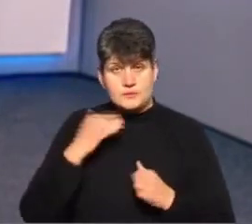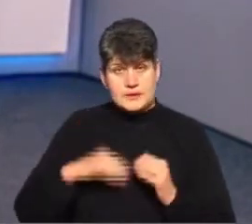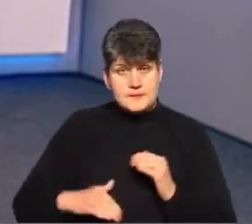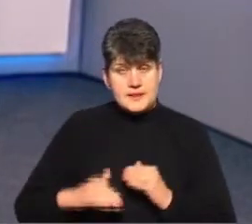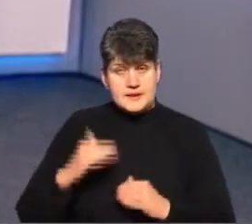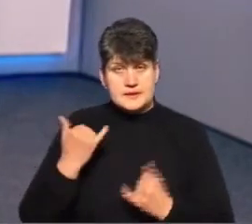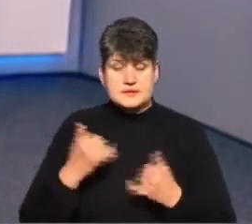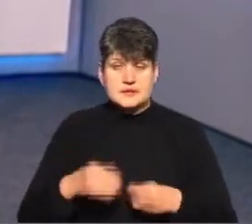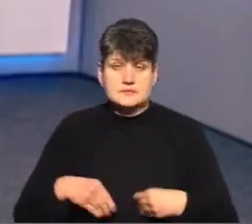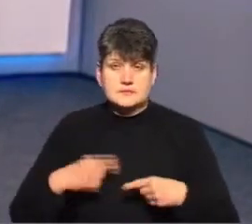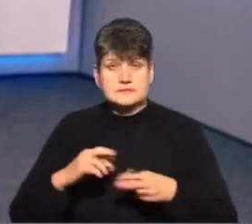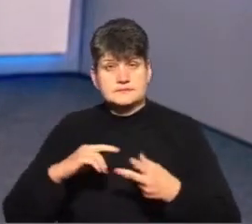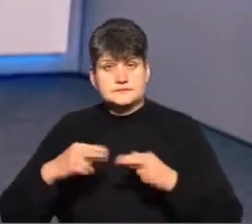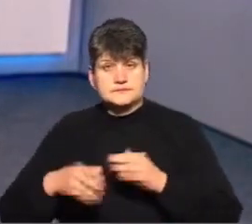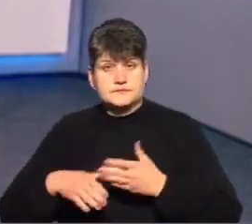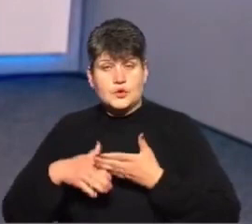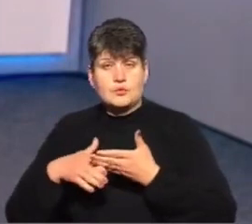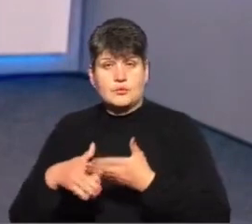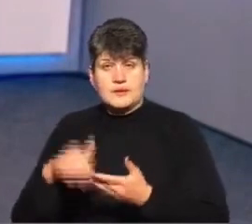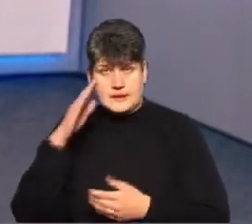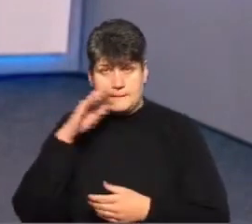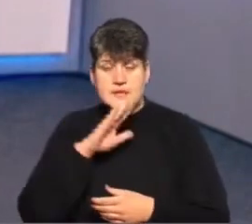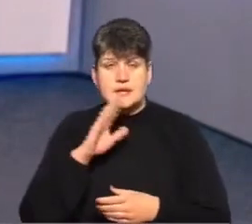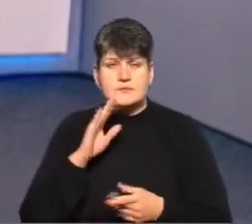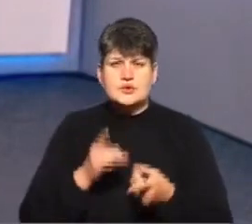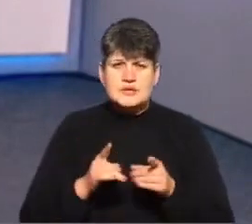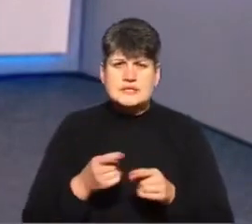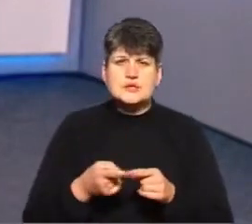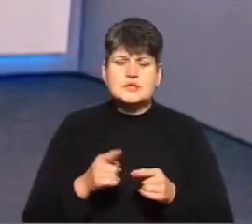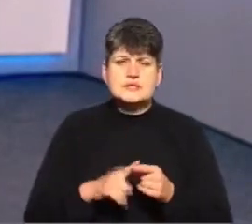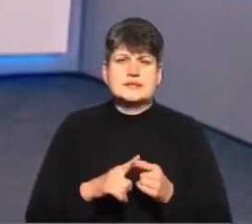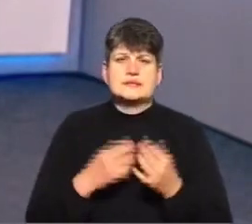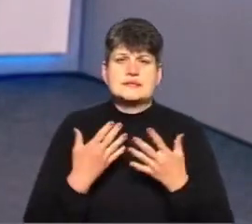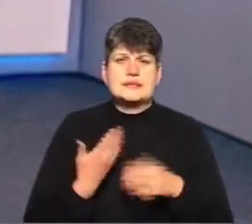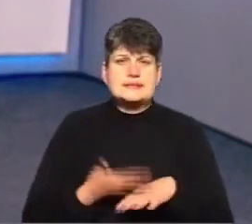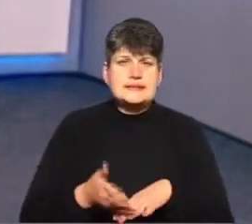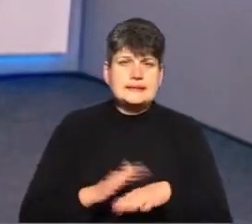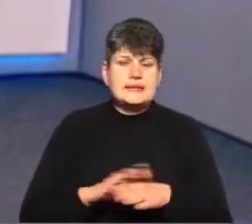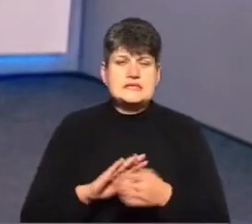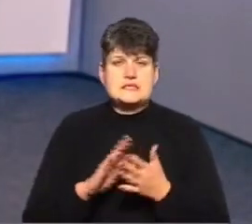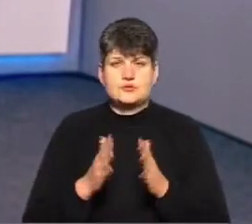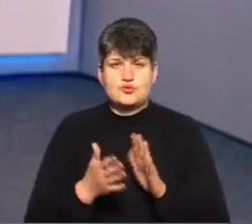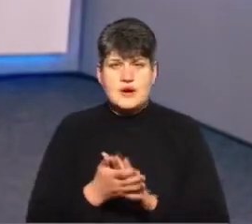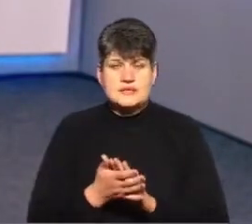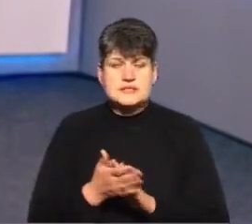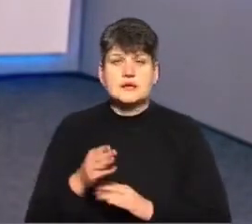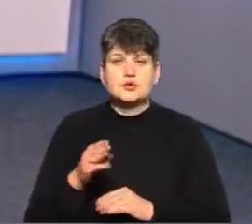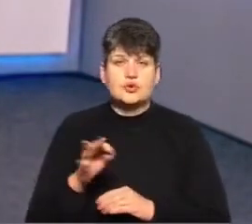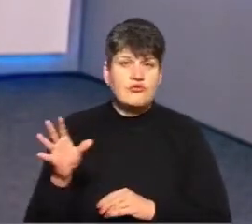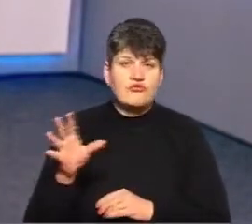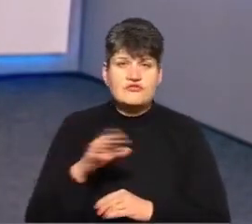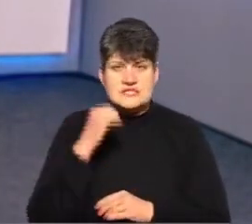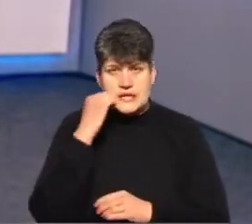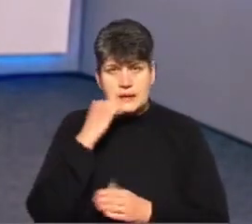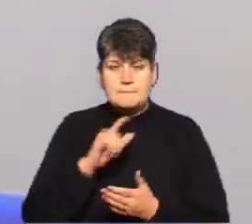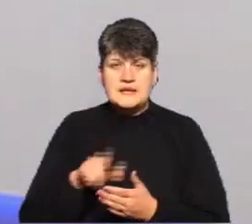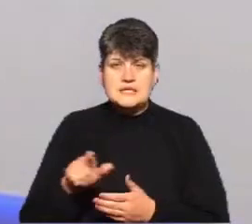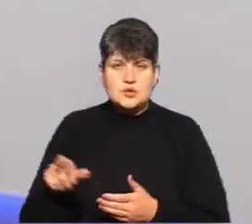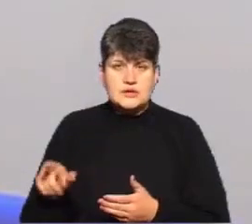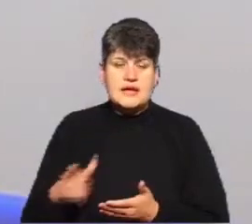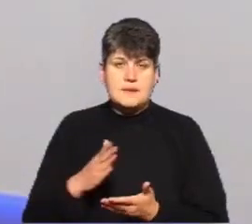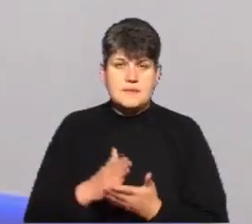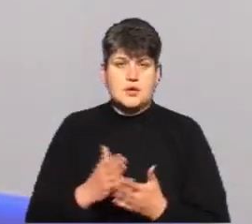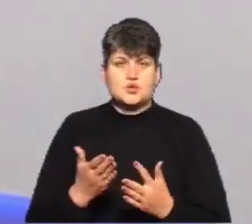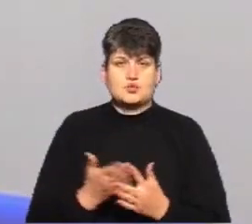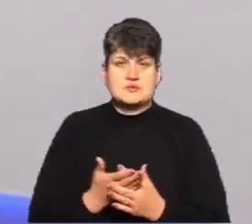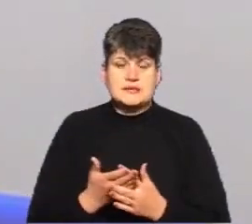батькам. Якщо вже це дійсно настільки складна ситуація, то всі пенсіонери мають на субсидії.